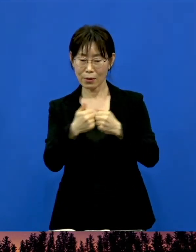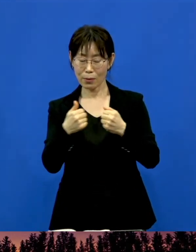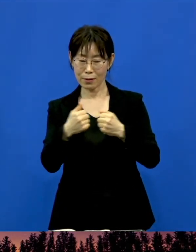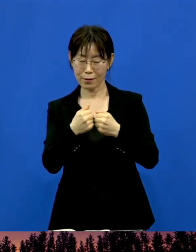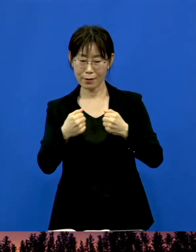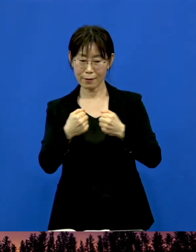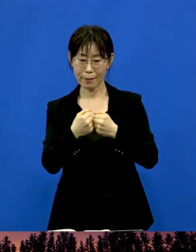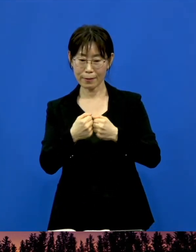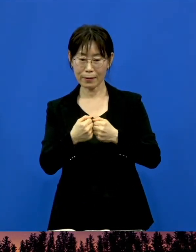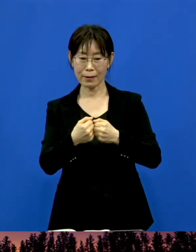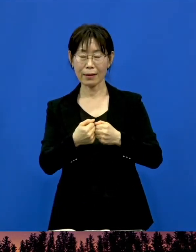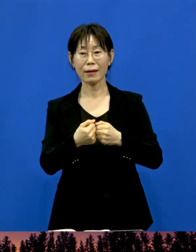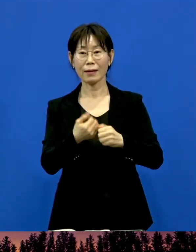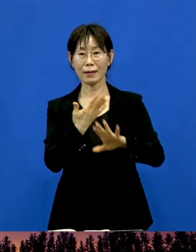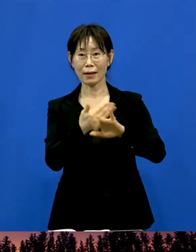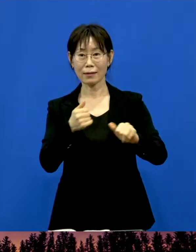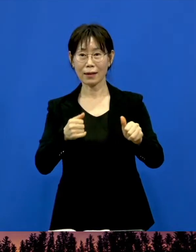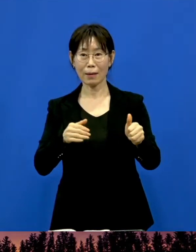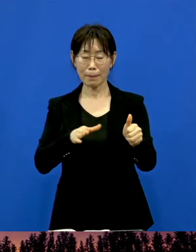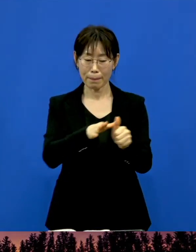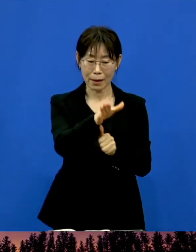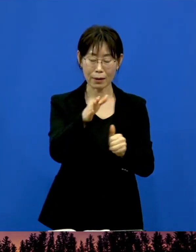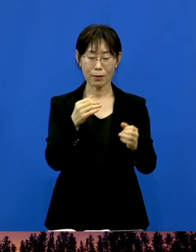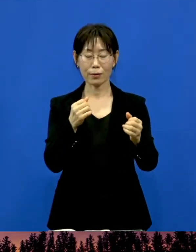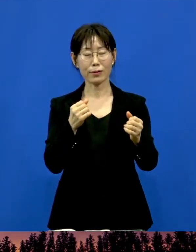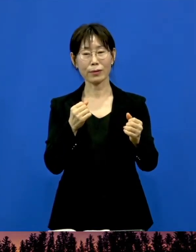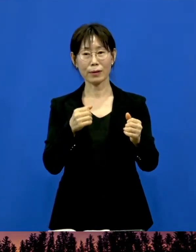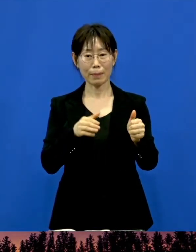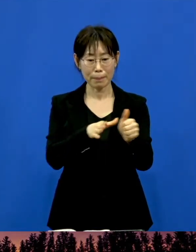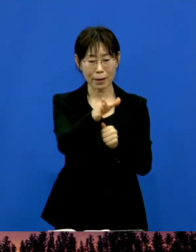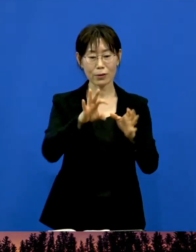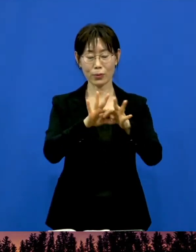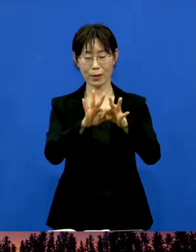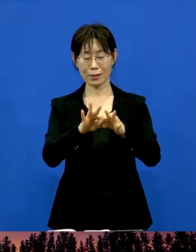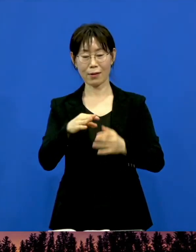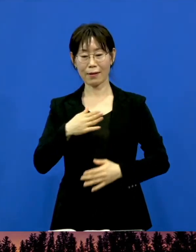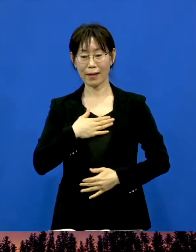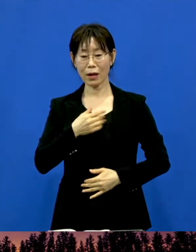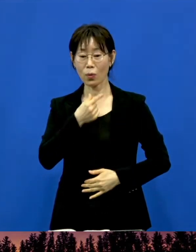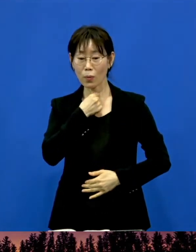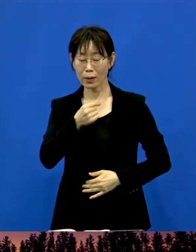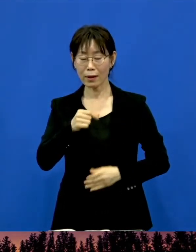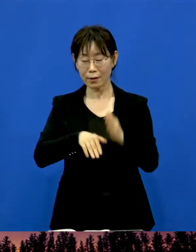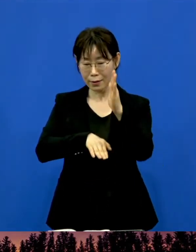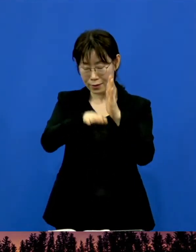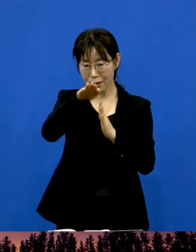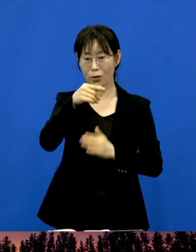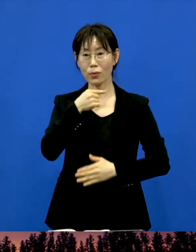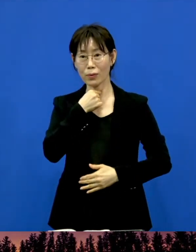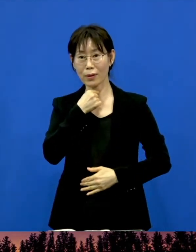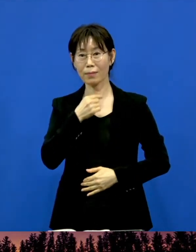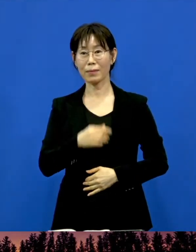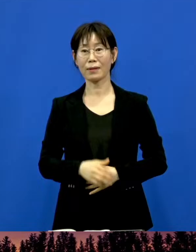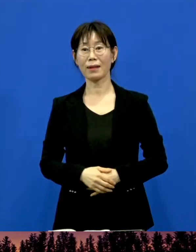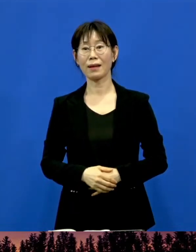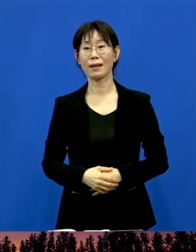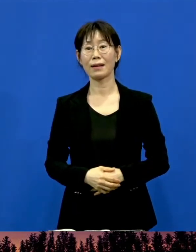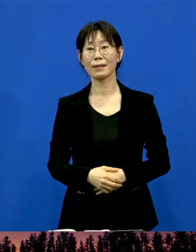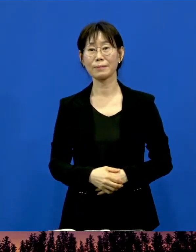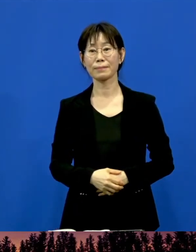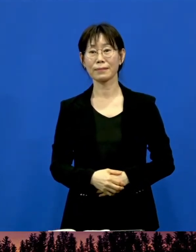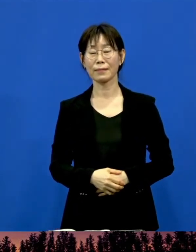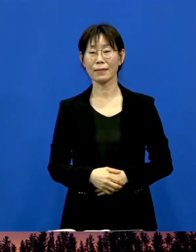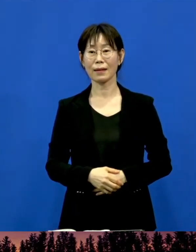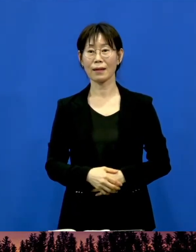요즘 이 부산은 좀 덜한데 서울 가면요, 강남대로 이 프레임카드들 막